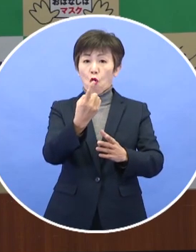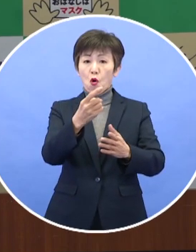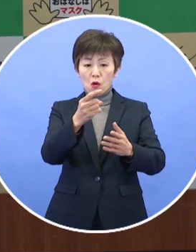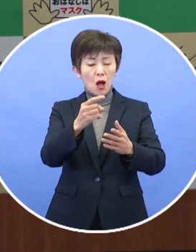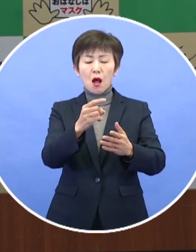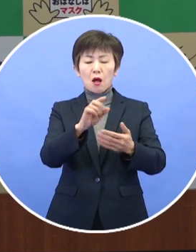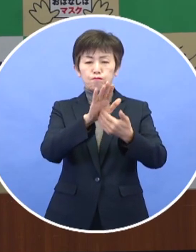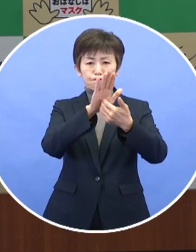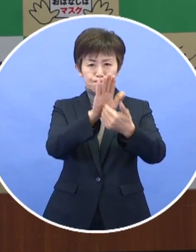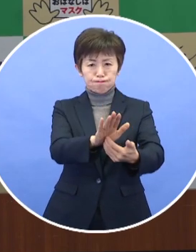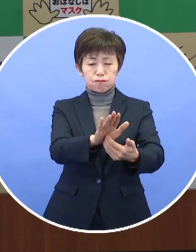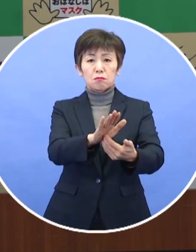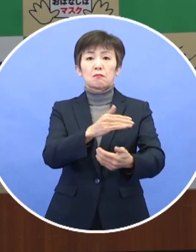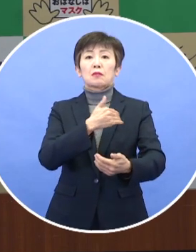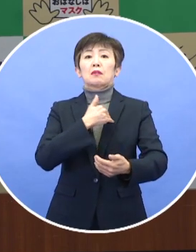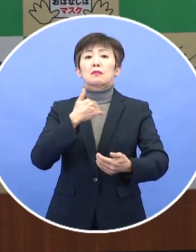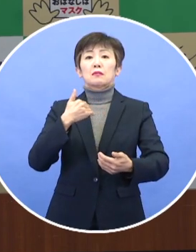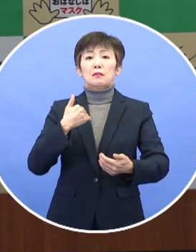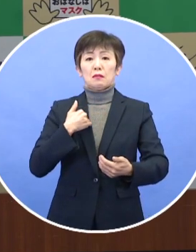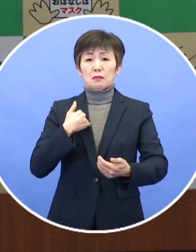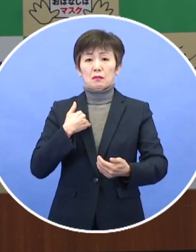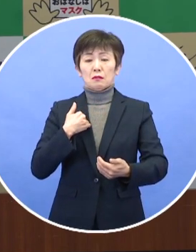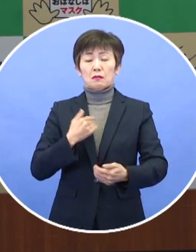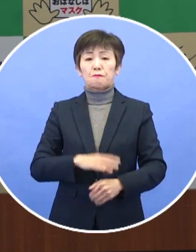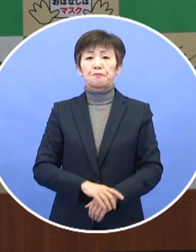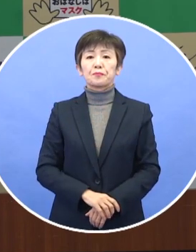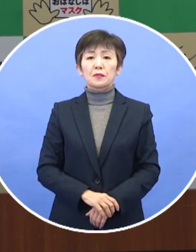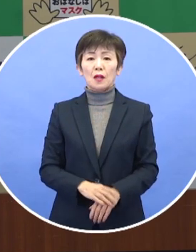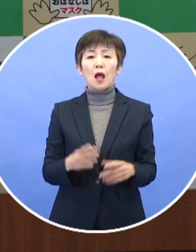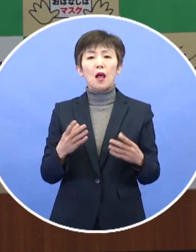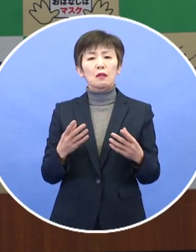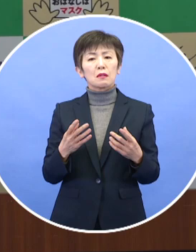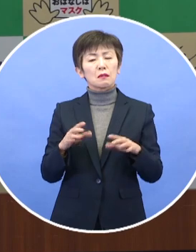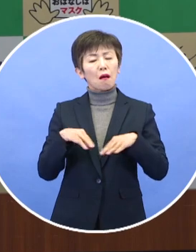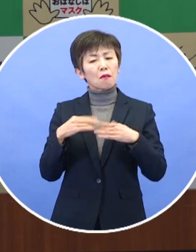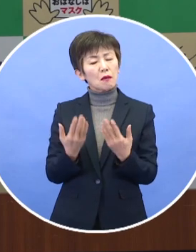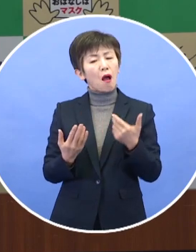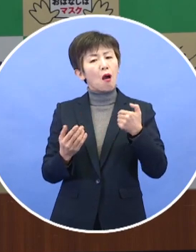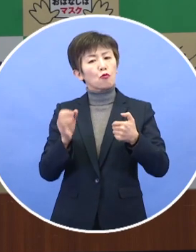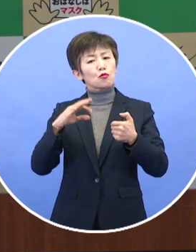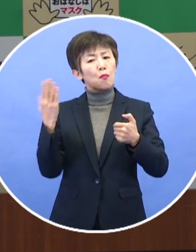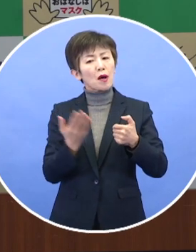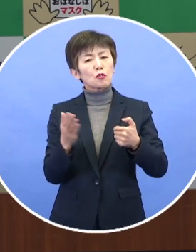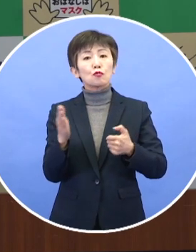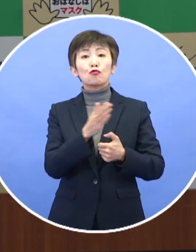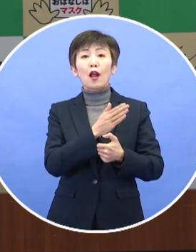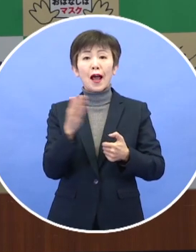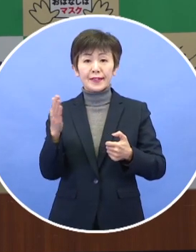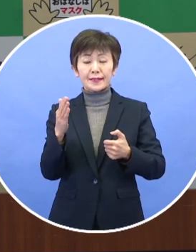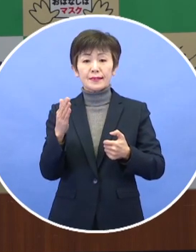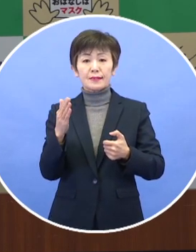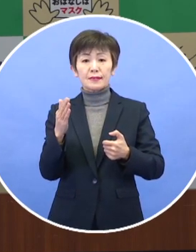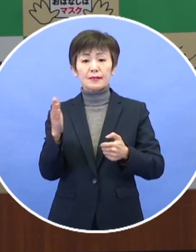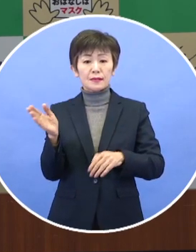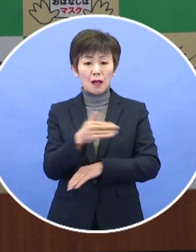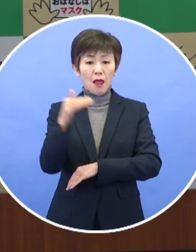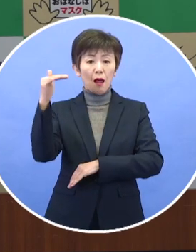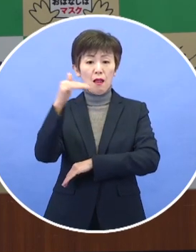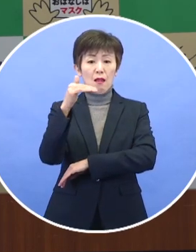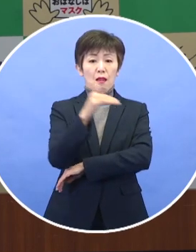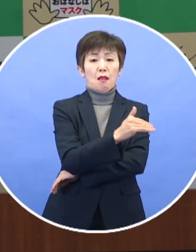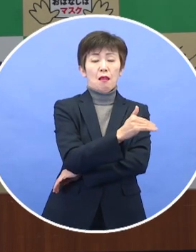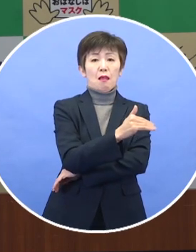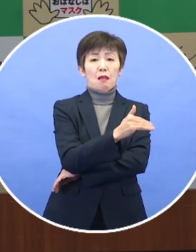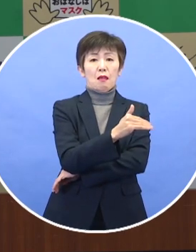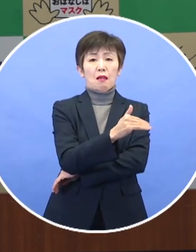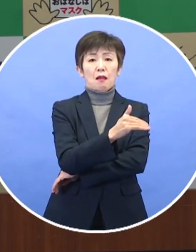する効果が出てくるというようなことがあってですね、ちょうど 50% ぐらいになったところからなだらかに下がってきていると、こういうこと